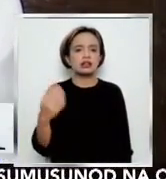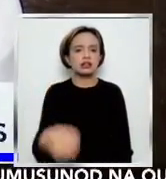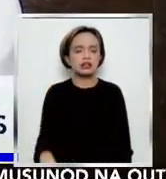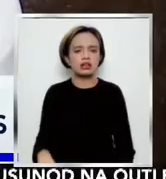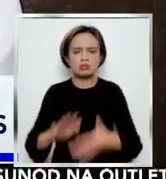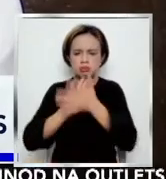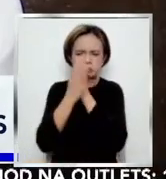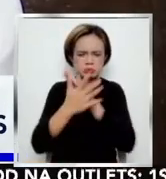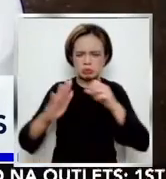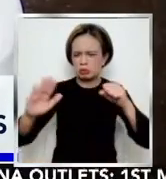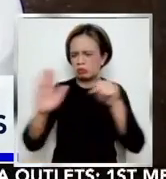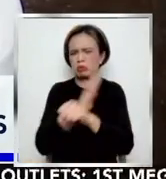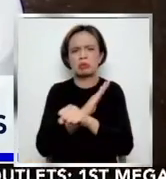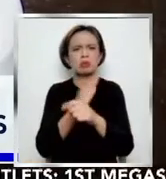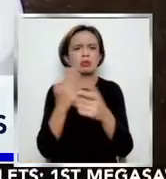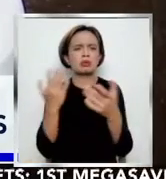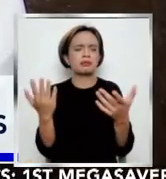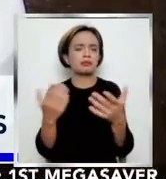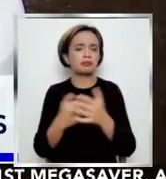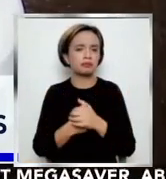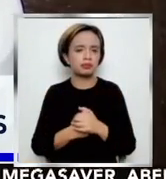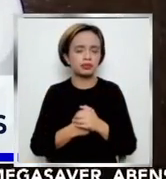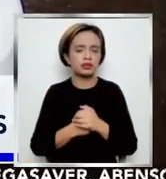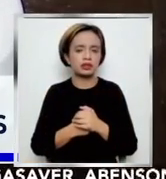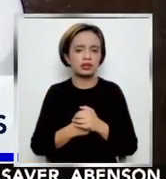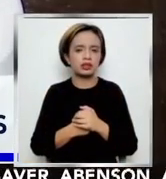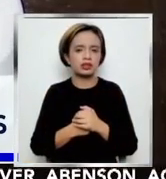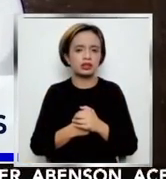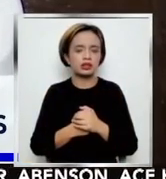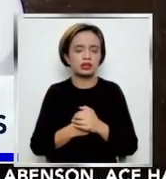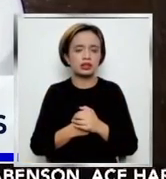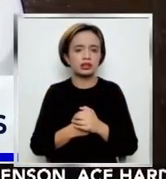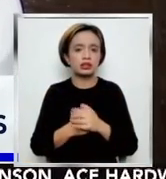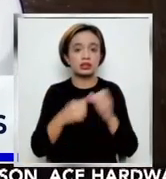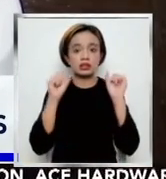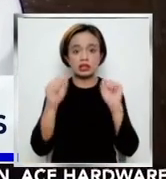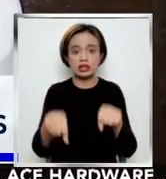area. That might contribute for them to